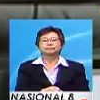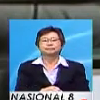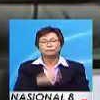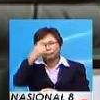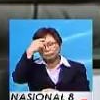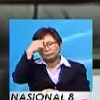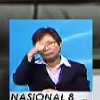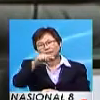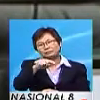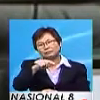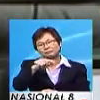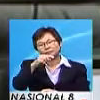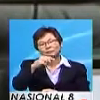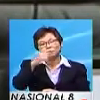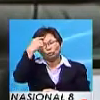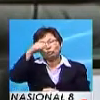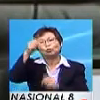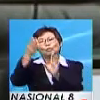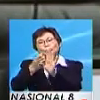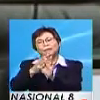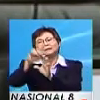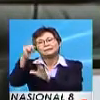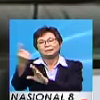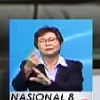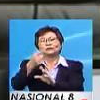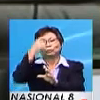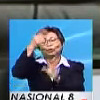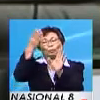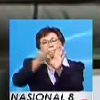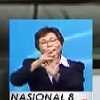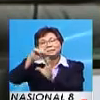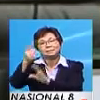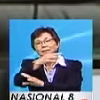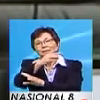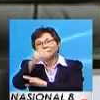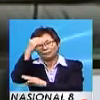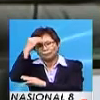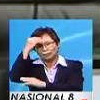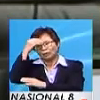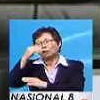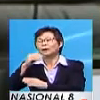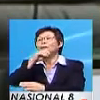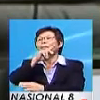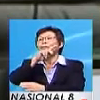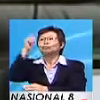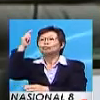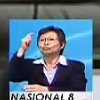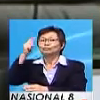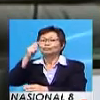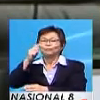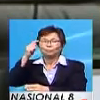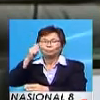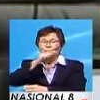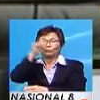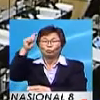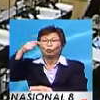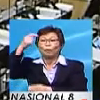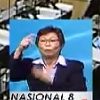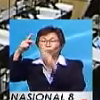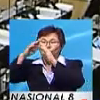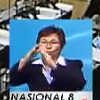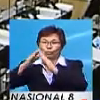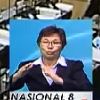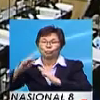untuk institusi kewangan tersebut dan juga pengetahuan kepada yangempunya diri data